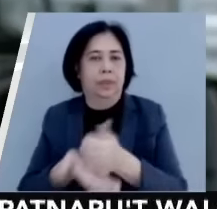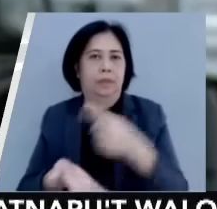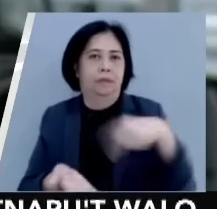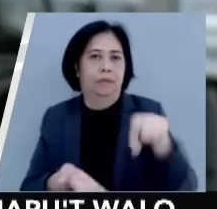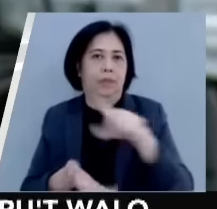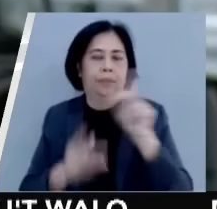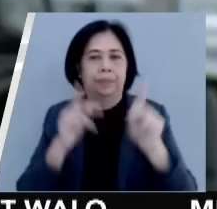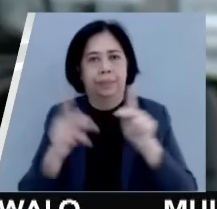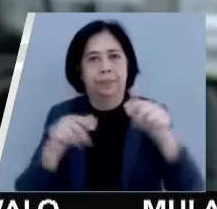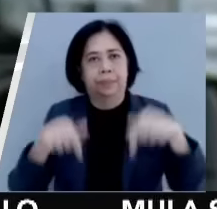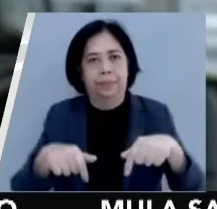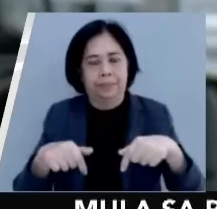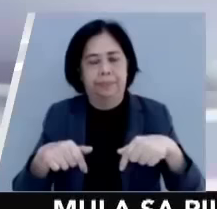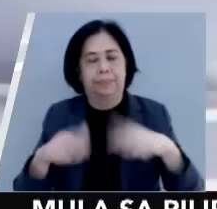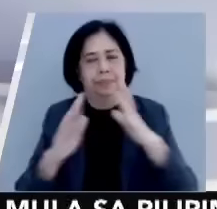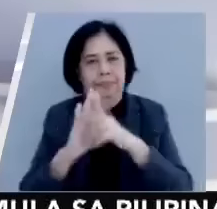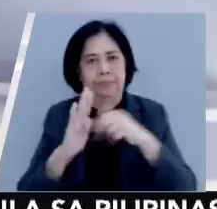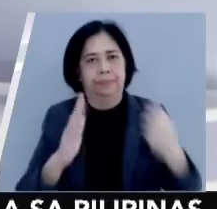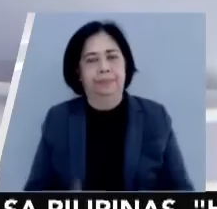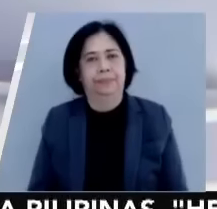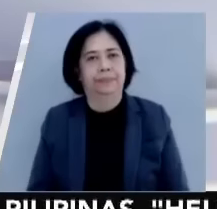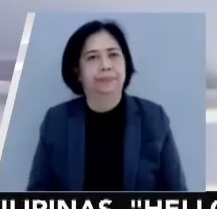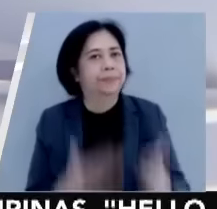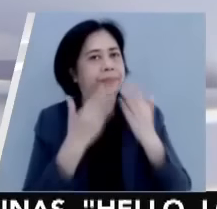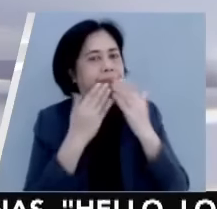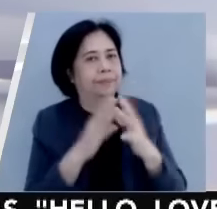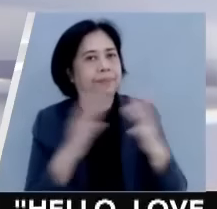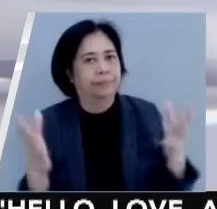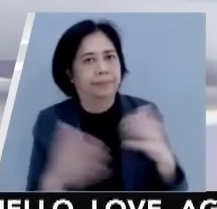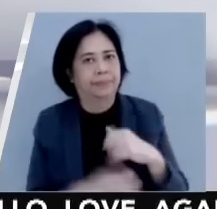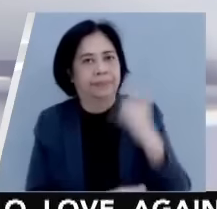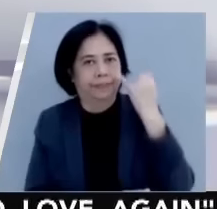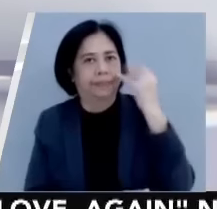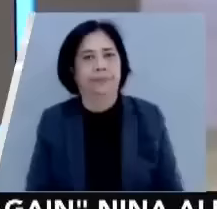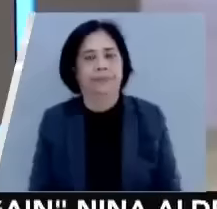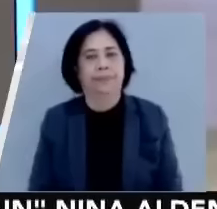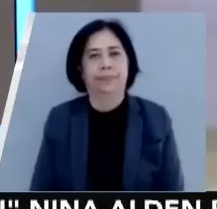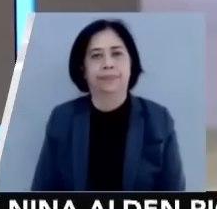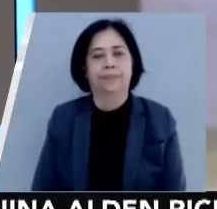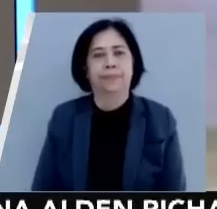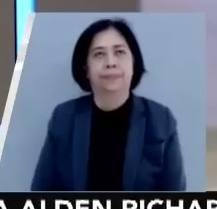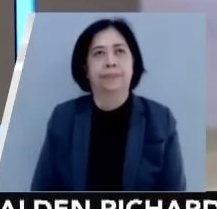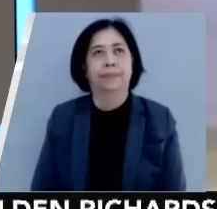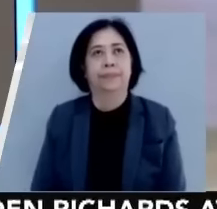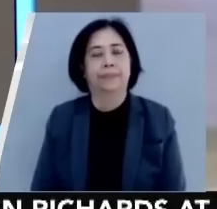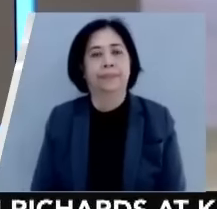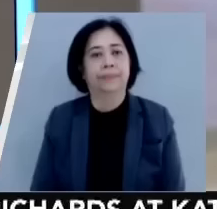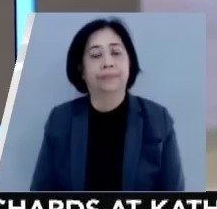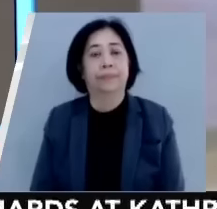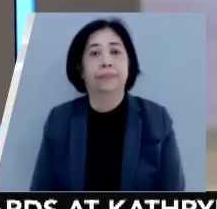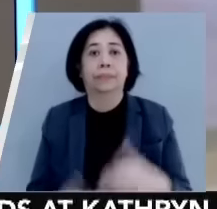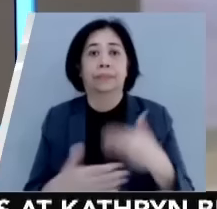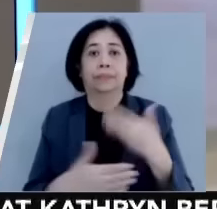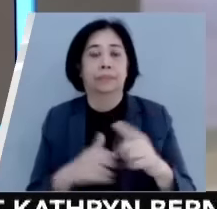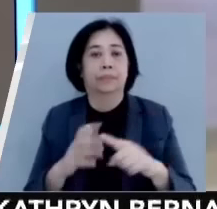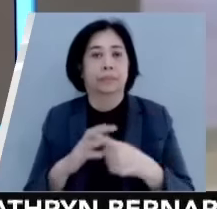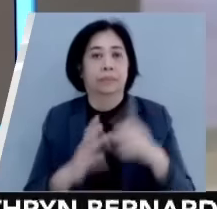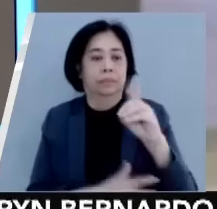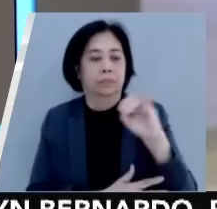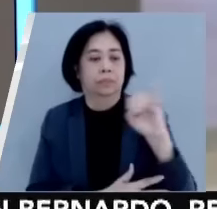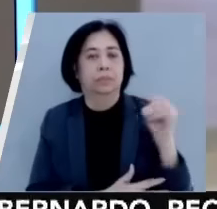dito sa Catanduanes. Vicky? Maraming salamat sa iyo, Joseph Morong. Sinimula na ng Justice Department